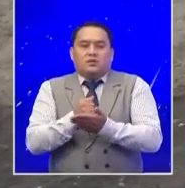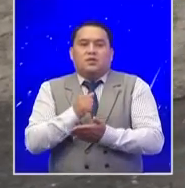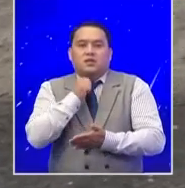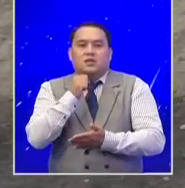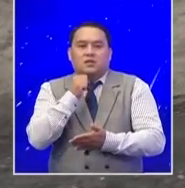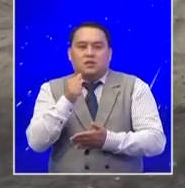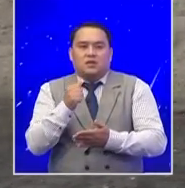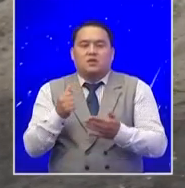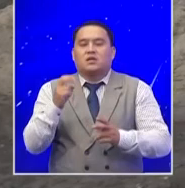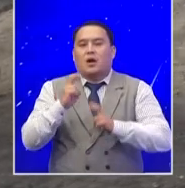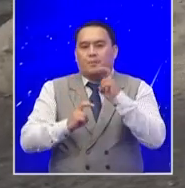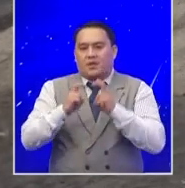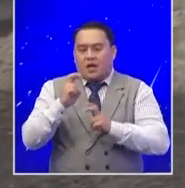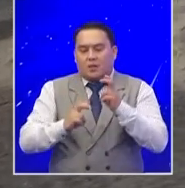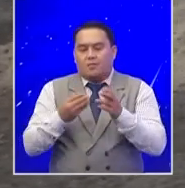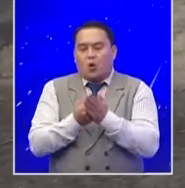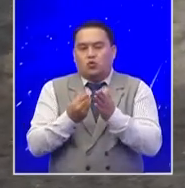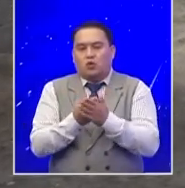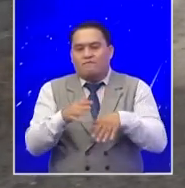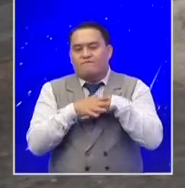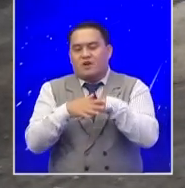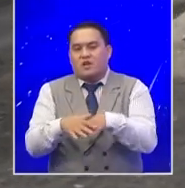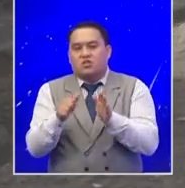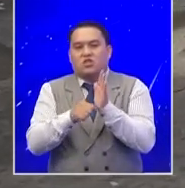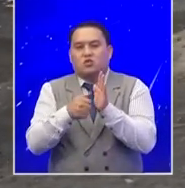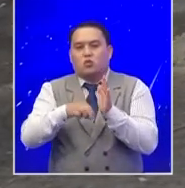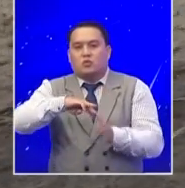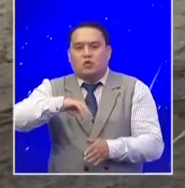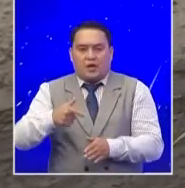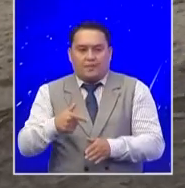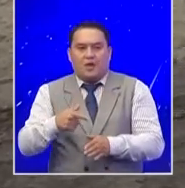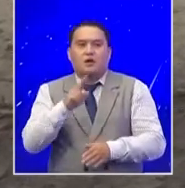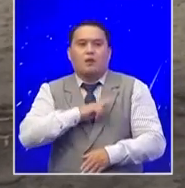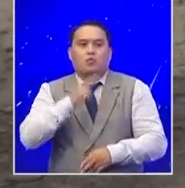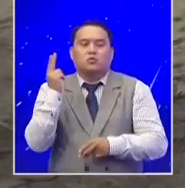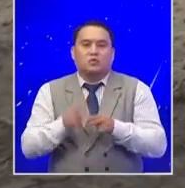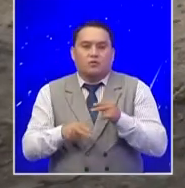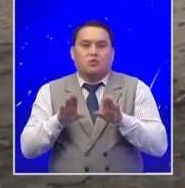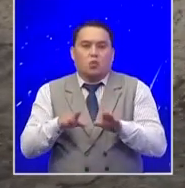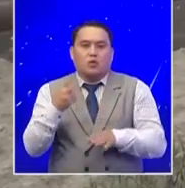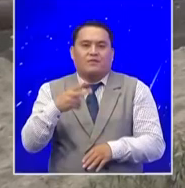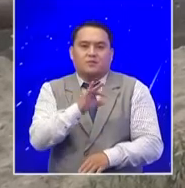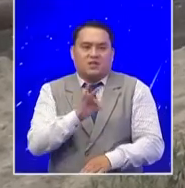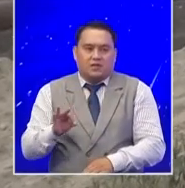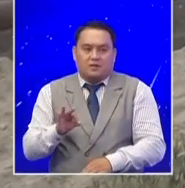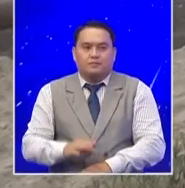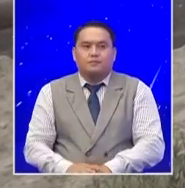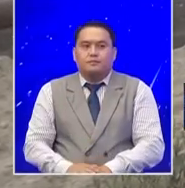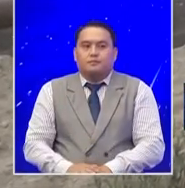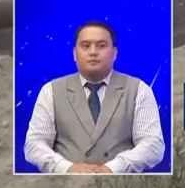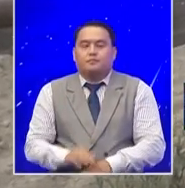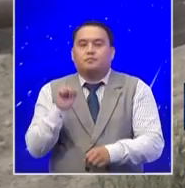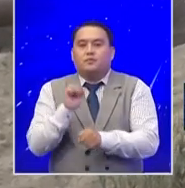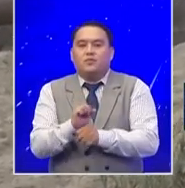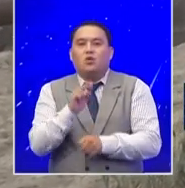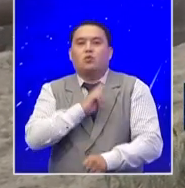Текелийского свинцово-цинкового комбината. Из бюджета было выделено 600 миллионов тенге. Работы завершены только на 20%. Приостановлены работы,